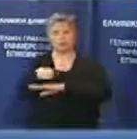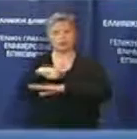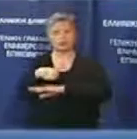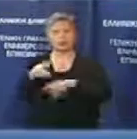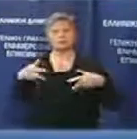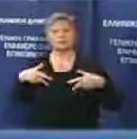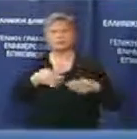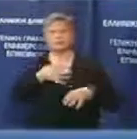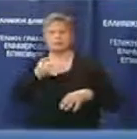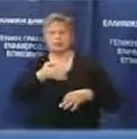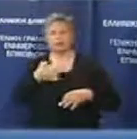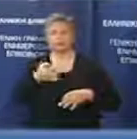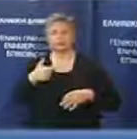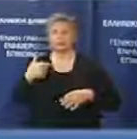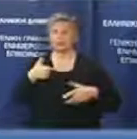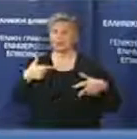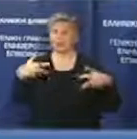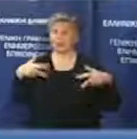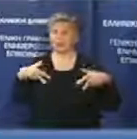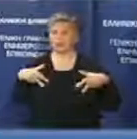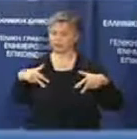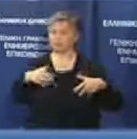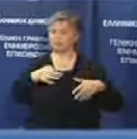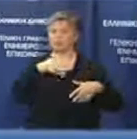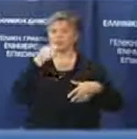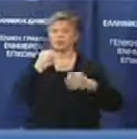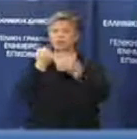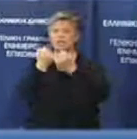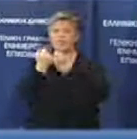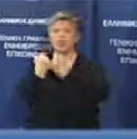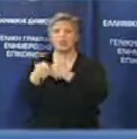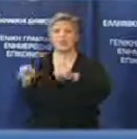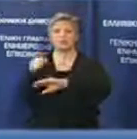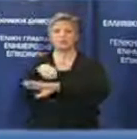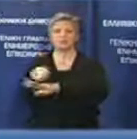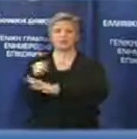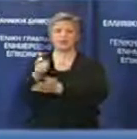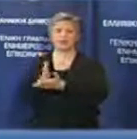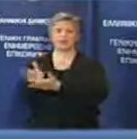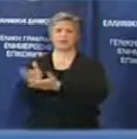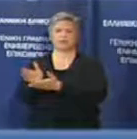διατυπωμένη. Η ανεξαρτησία της δικαιοσύνης για την κυβέρνηση